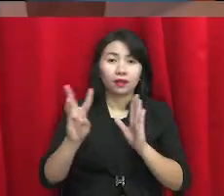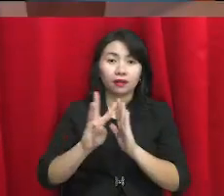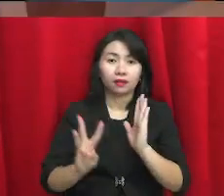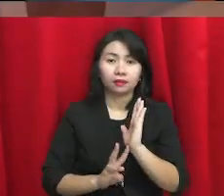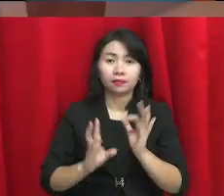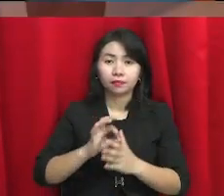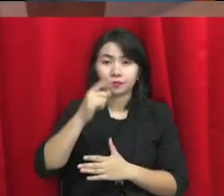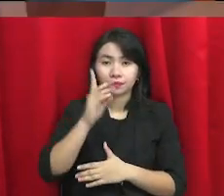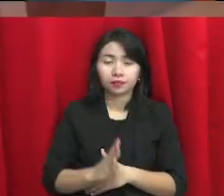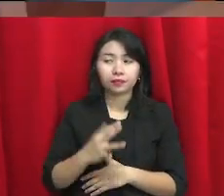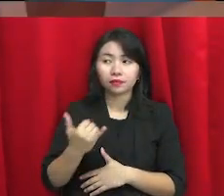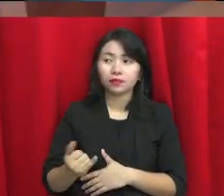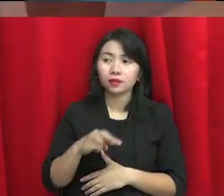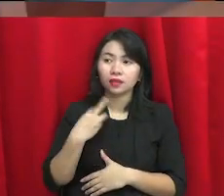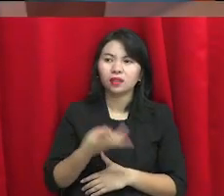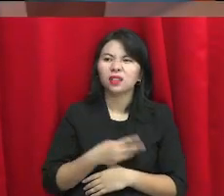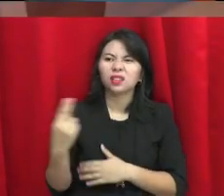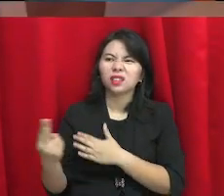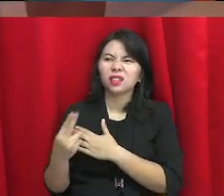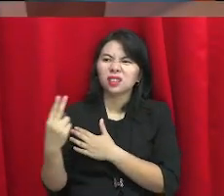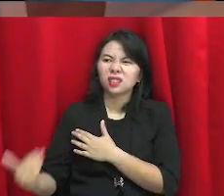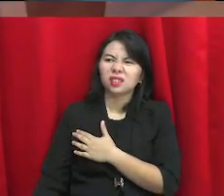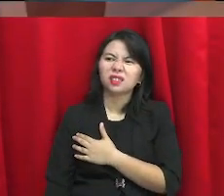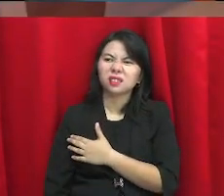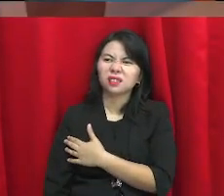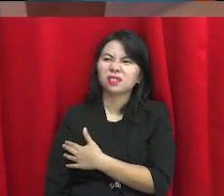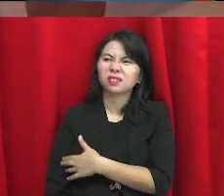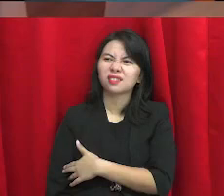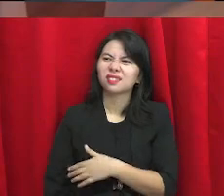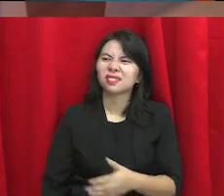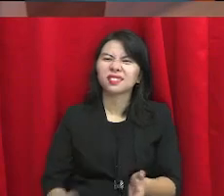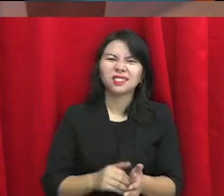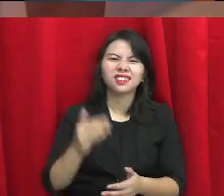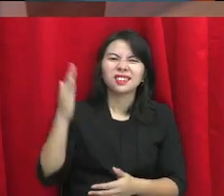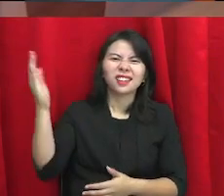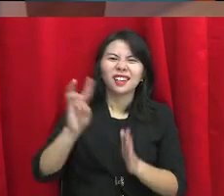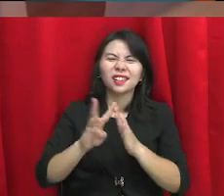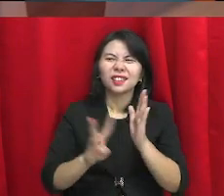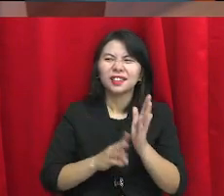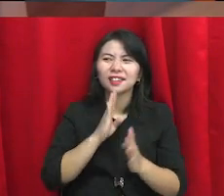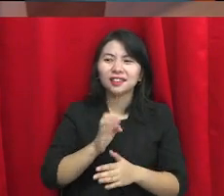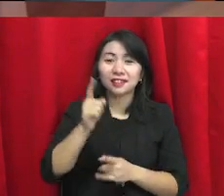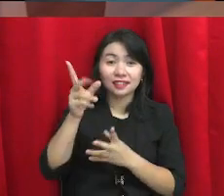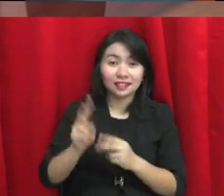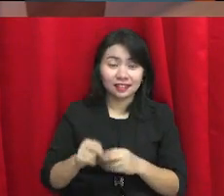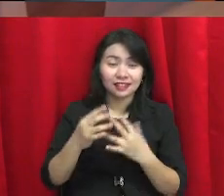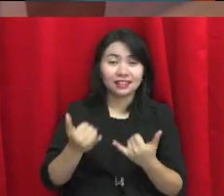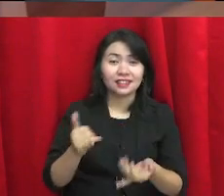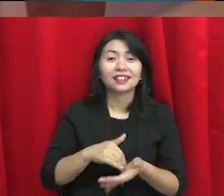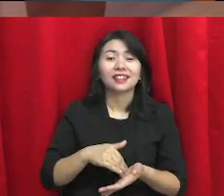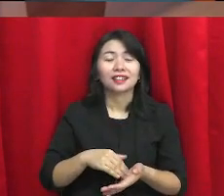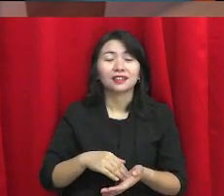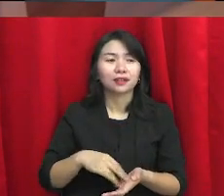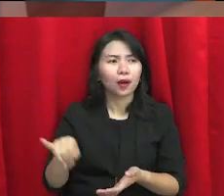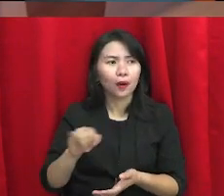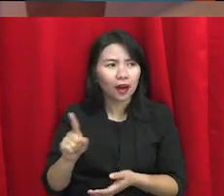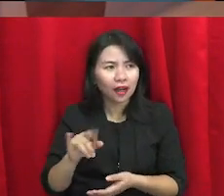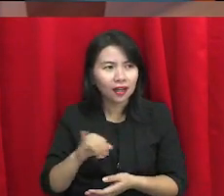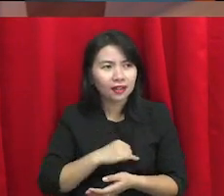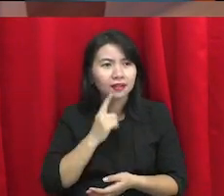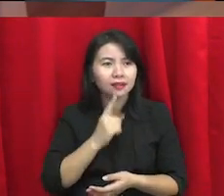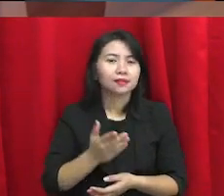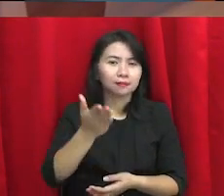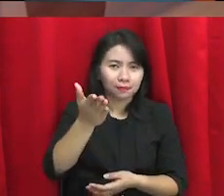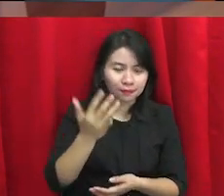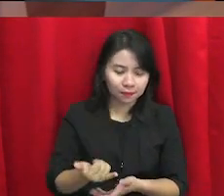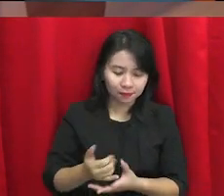ang gagamitin or ang i-consider nyo palagi, thy will be done, God's will be done, tinan nyo. Sabi ko nga sa inyo, noong last time, nabanggit ko